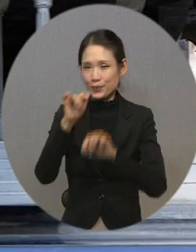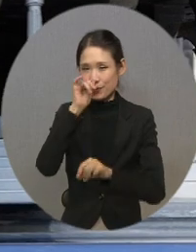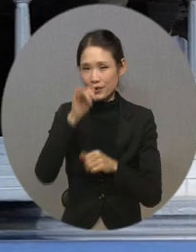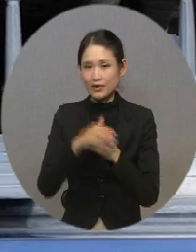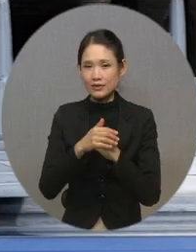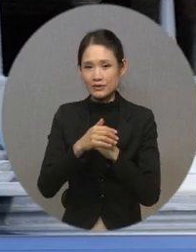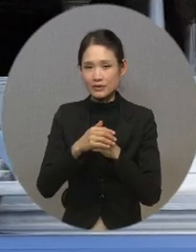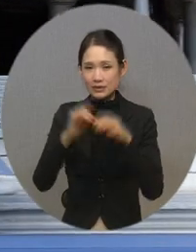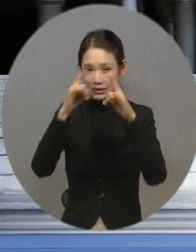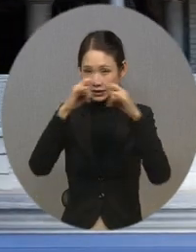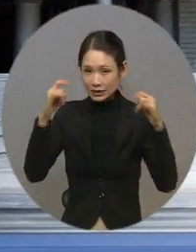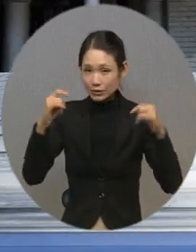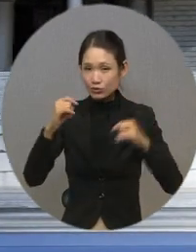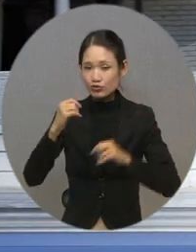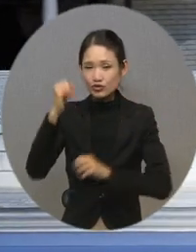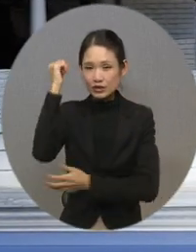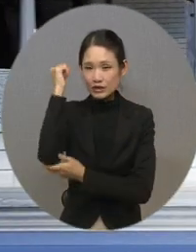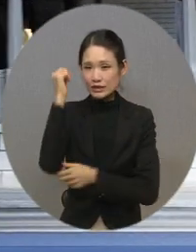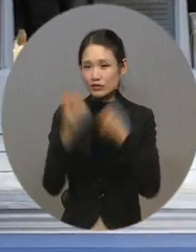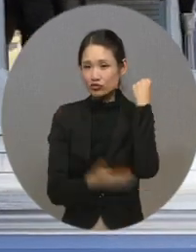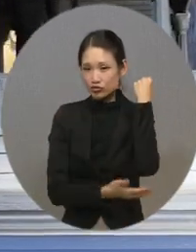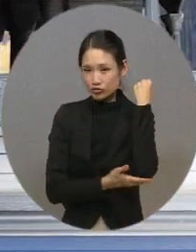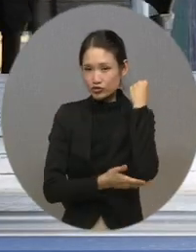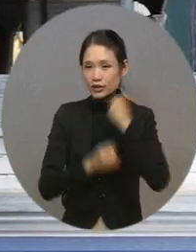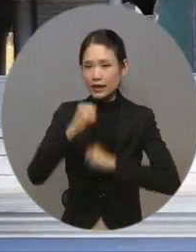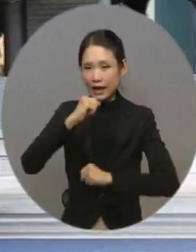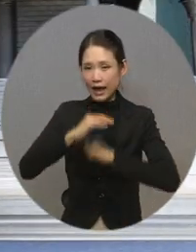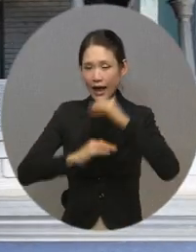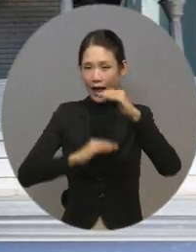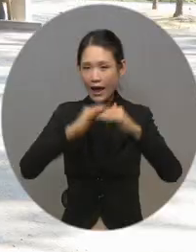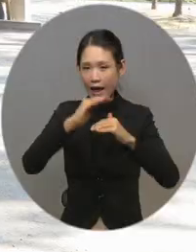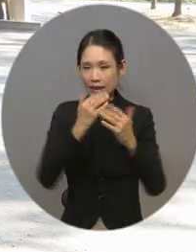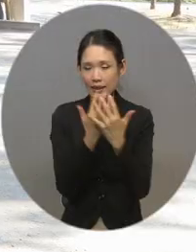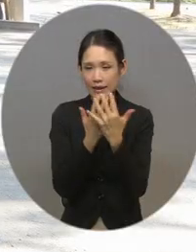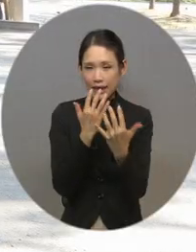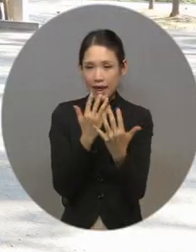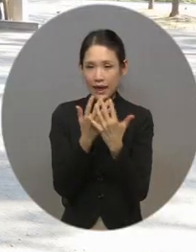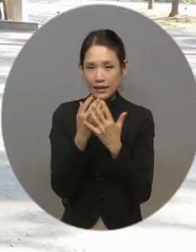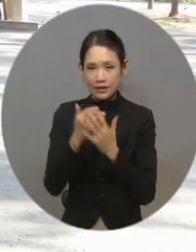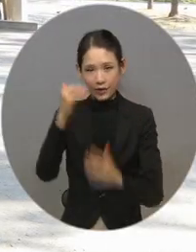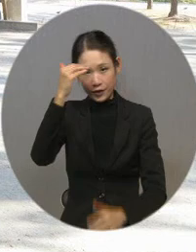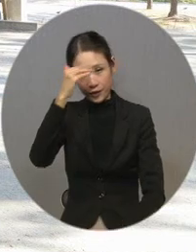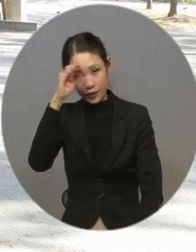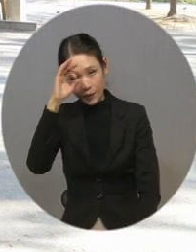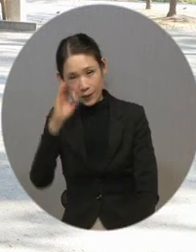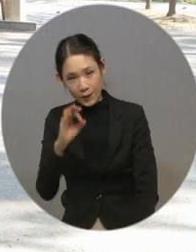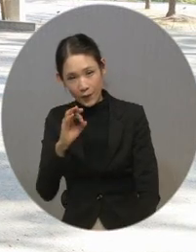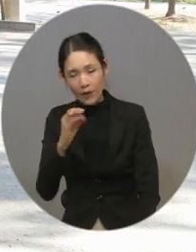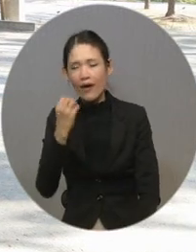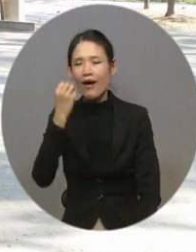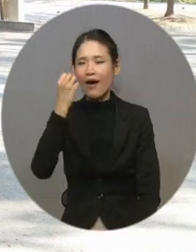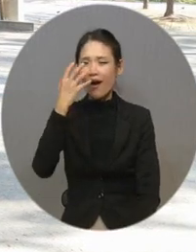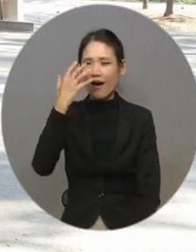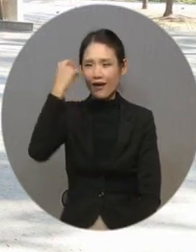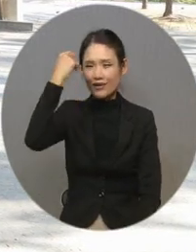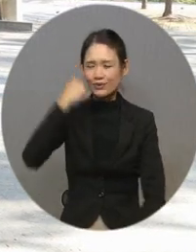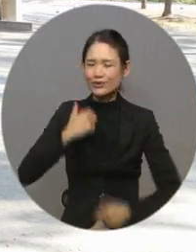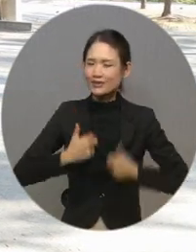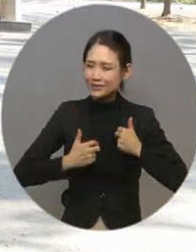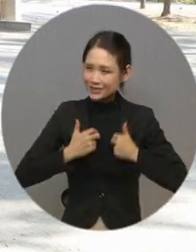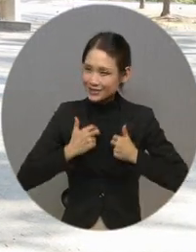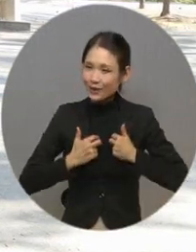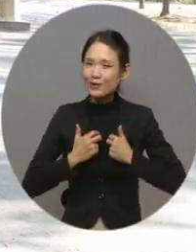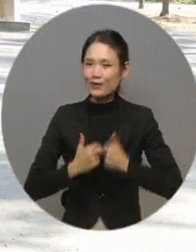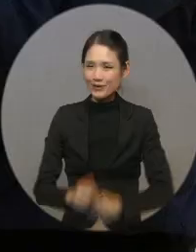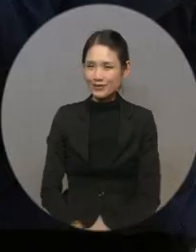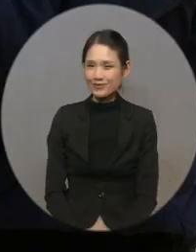지붕과 기둥, 계단, 난간 등의 문양을 입체감 있게 살려 감상하며 보는 것만으로도 색다른 즐거움을 주고